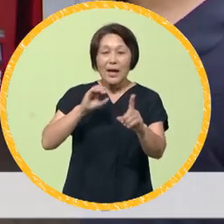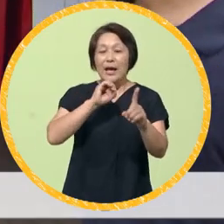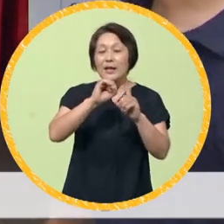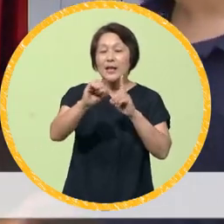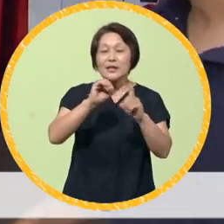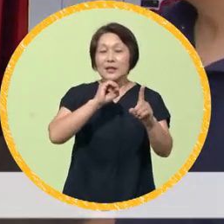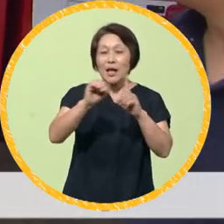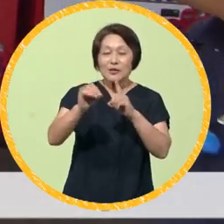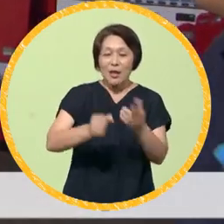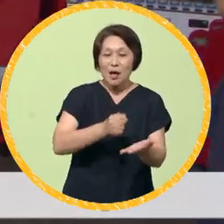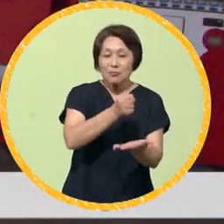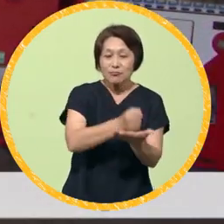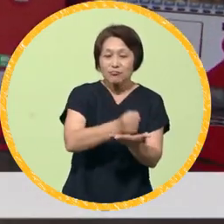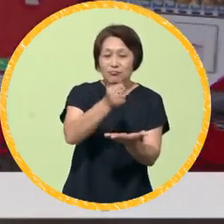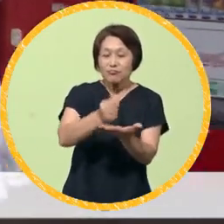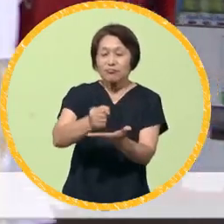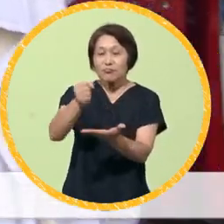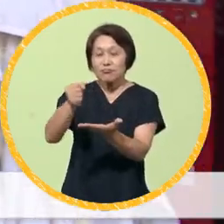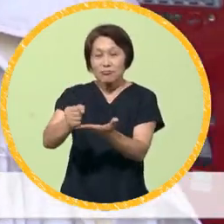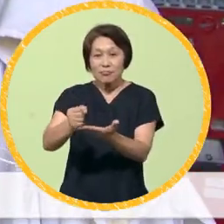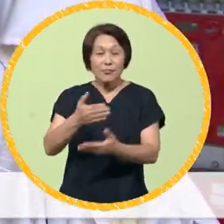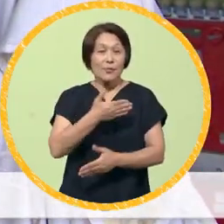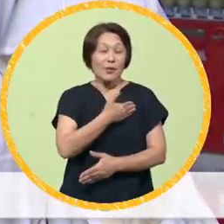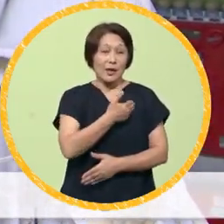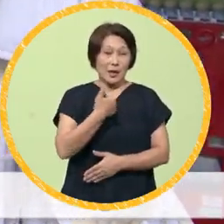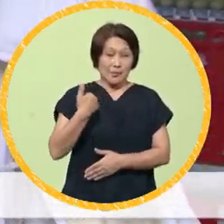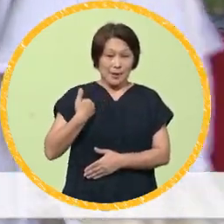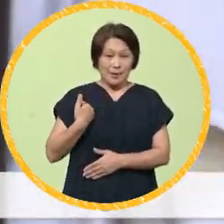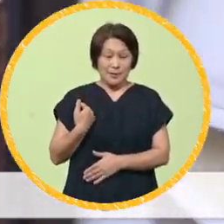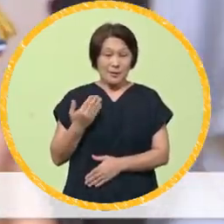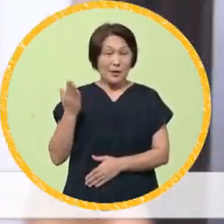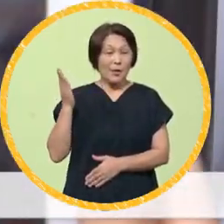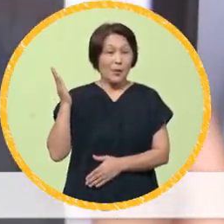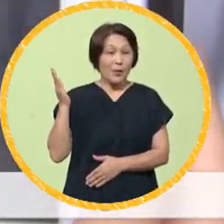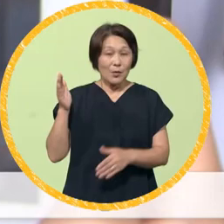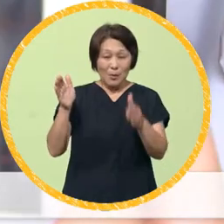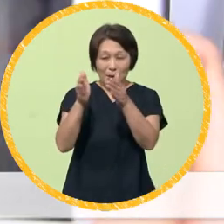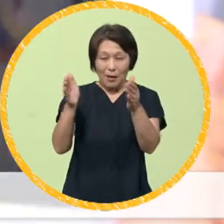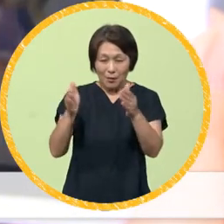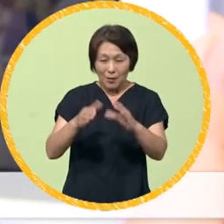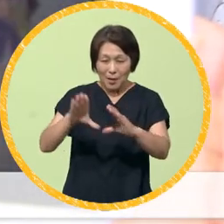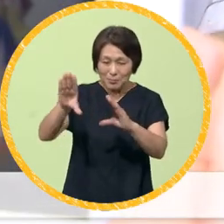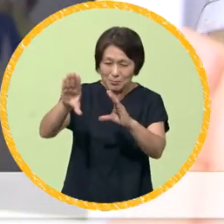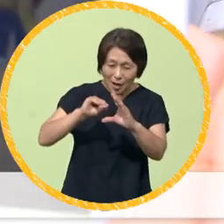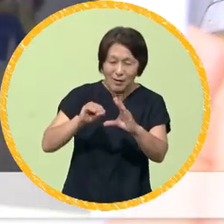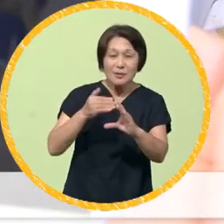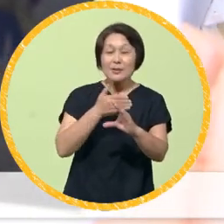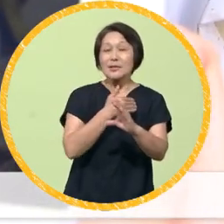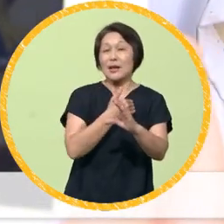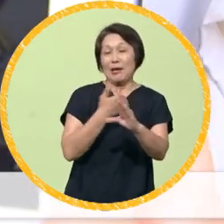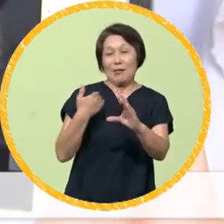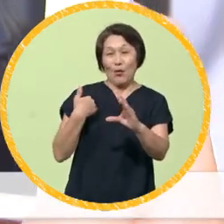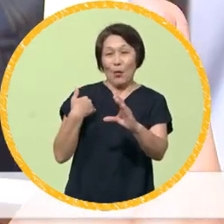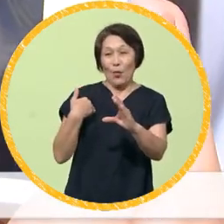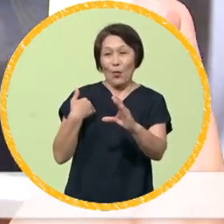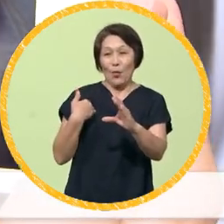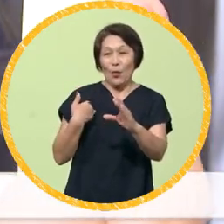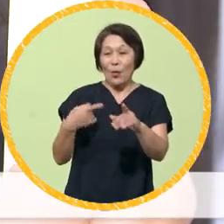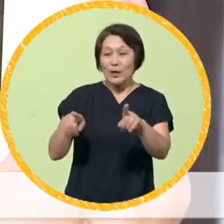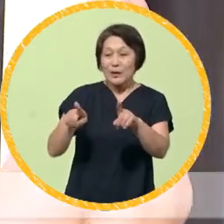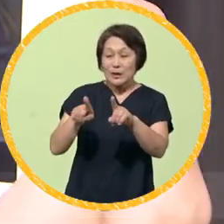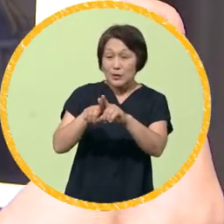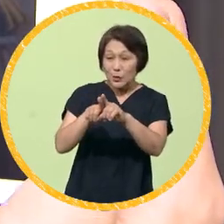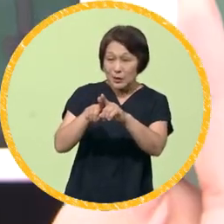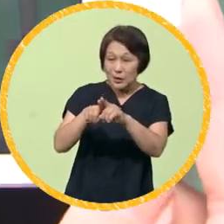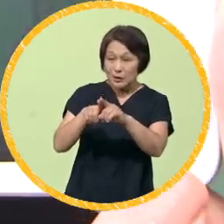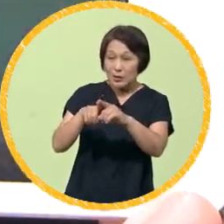リーのポイントでスカンをすると、うん、各キャラクターの駆け下ろし画像と一緒に写真が撮れちゃうんですよ。 一緒 見ててください